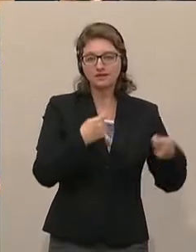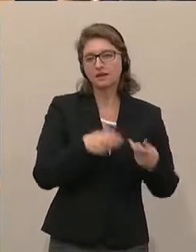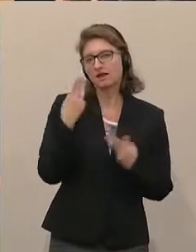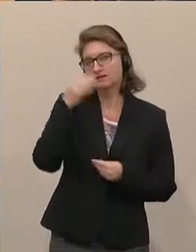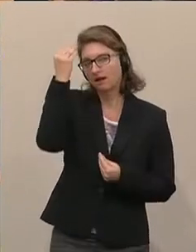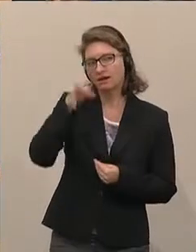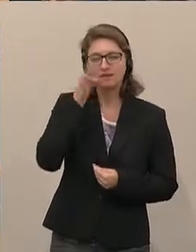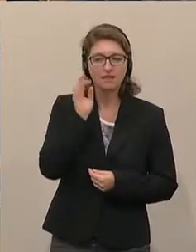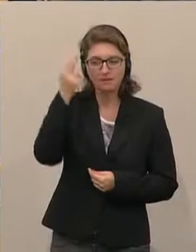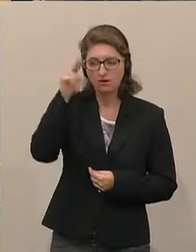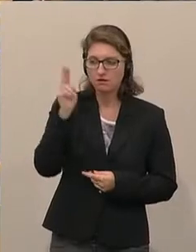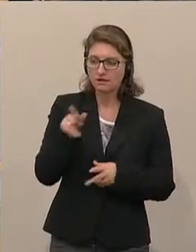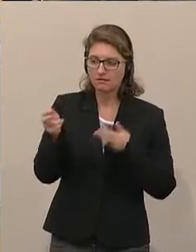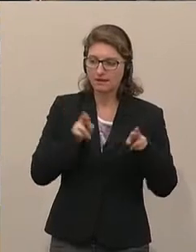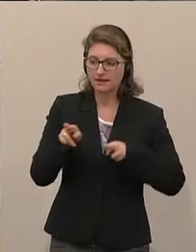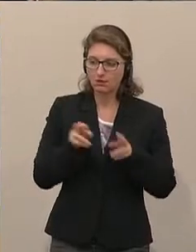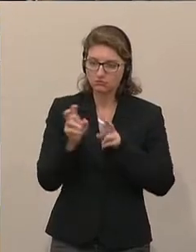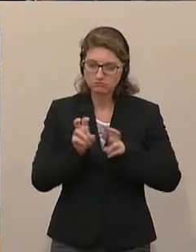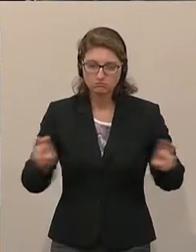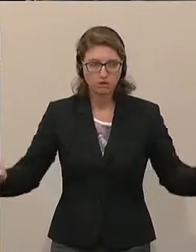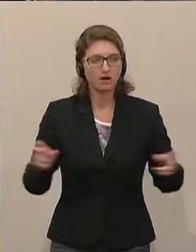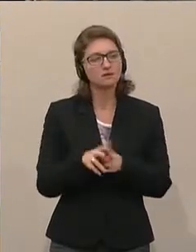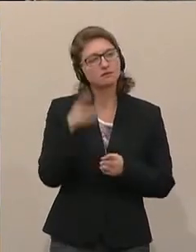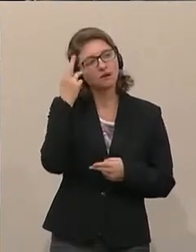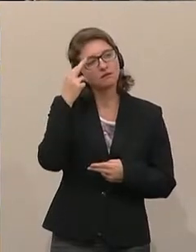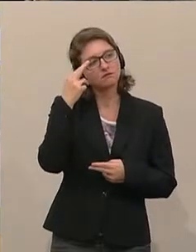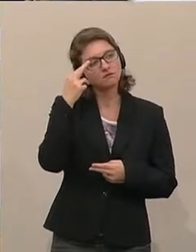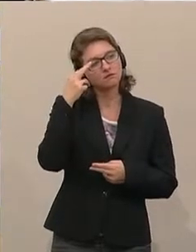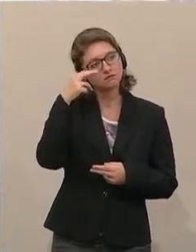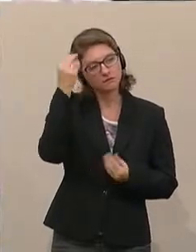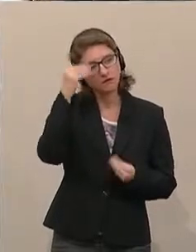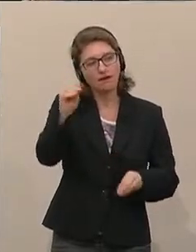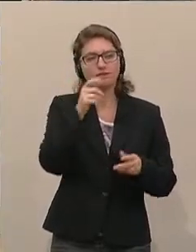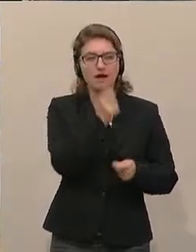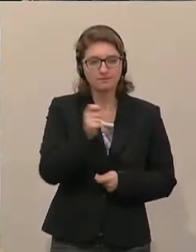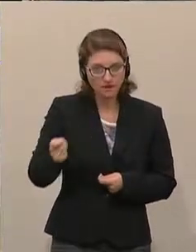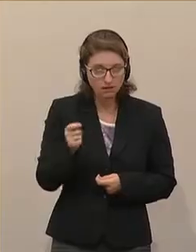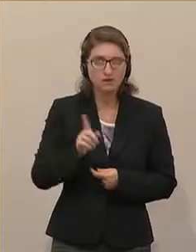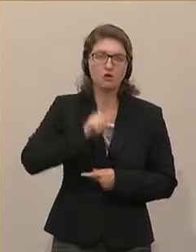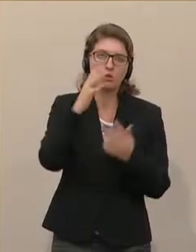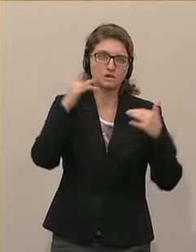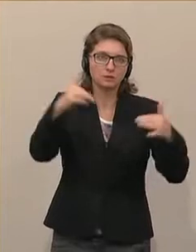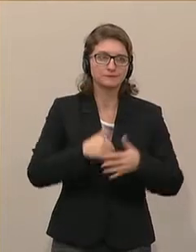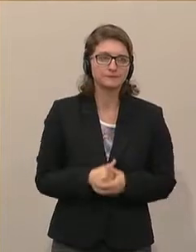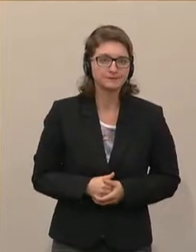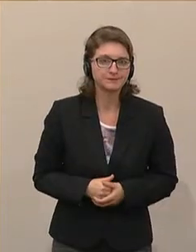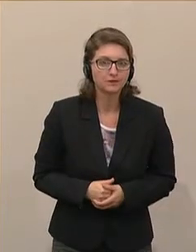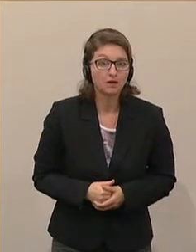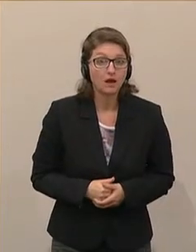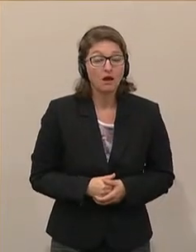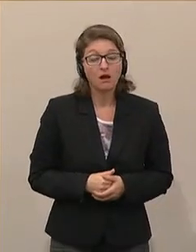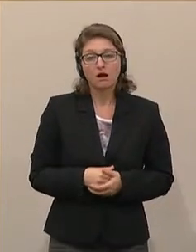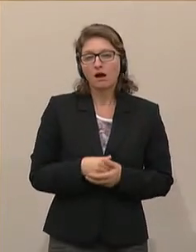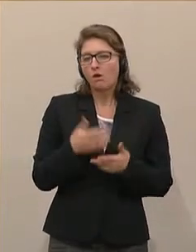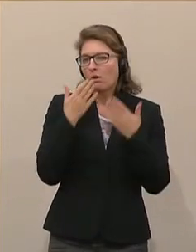Damen und Herren auf der Regierungsbank, sehr geehrte Abgeordnete, Hohes Haus. Ehrlich gesagt, ich weiß